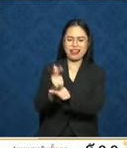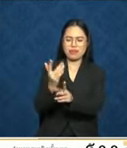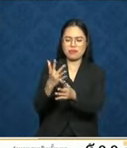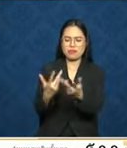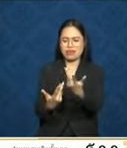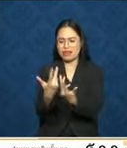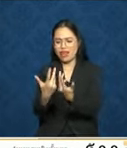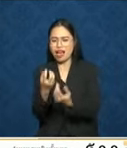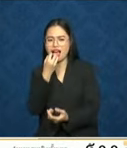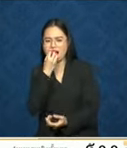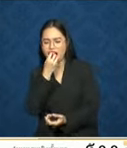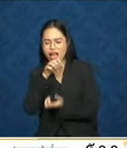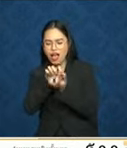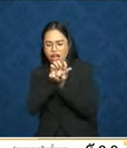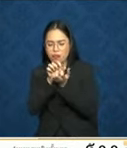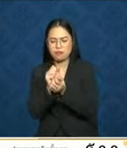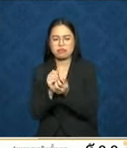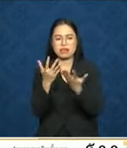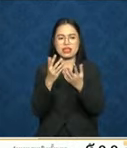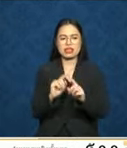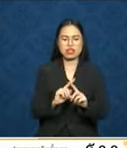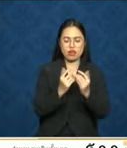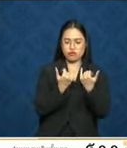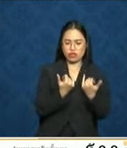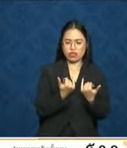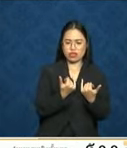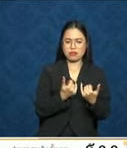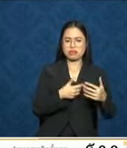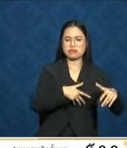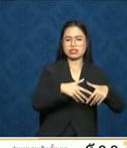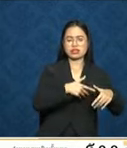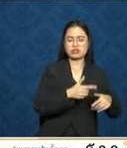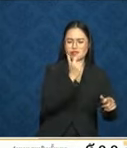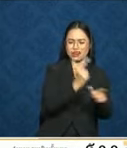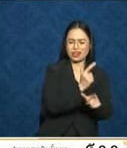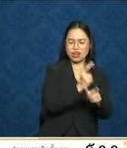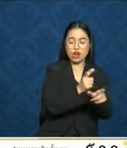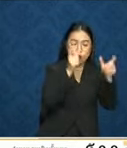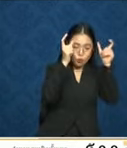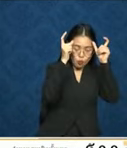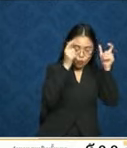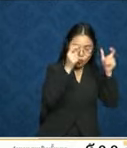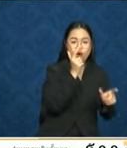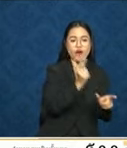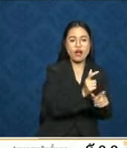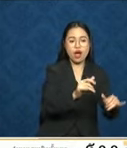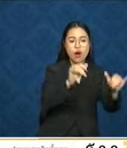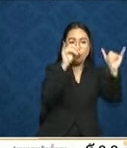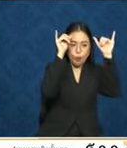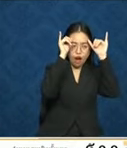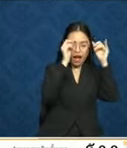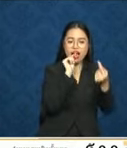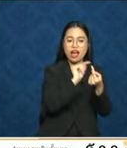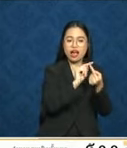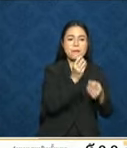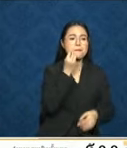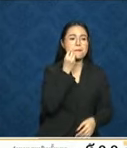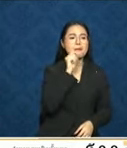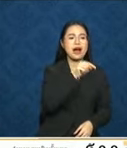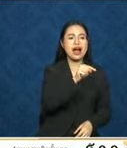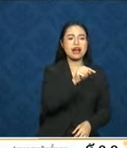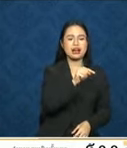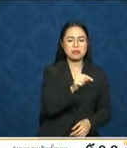ตว์กินและปัจจุบันชาวบ้านก็นิยมเลี้ยงวัวเลี้ยงควายในคอกหรือในฟาร์มที่บ้านกันหมดแล้วไม่มีใครเอา